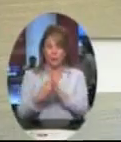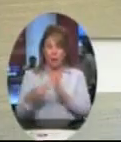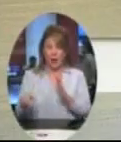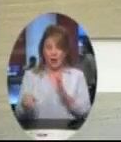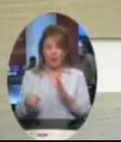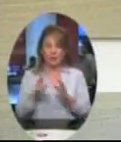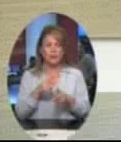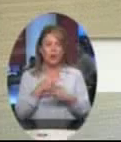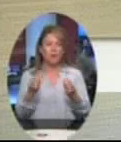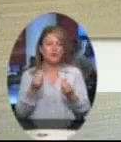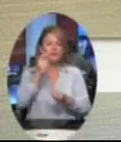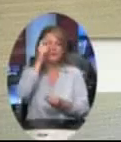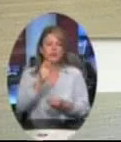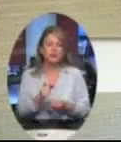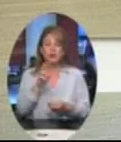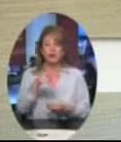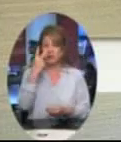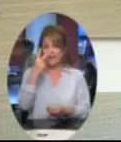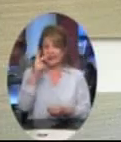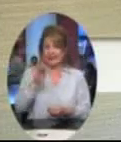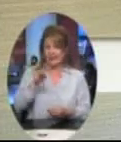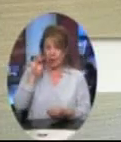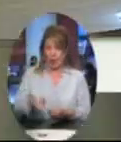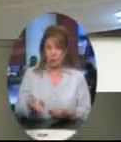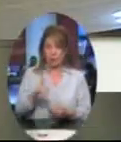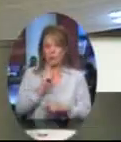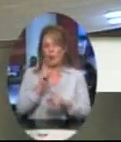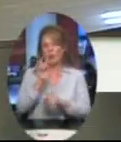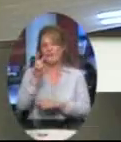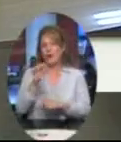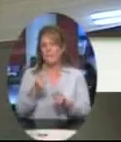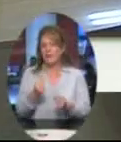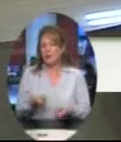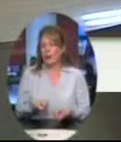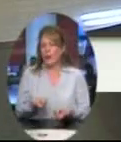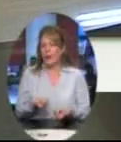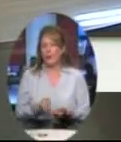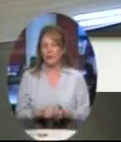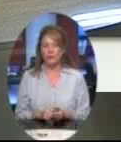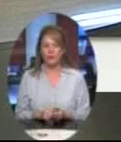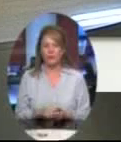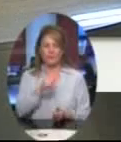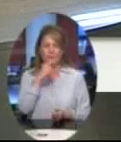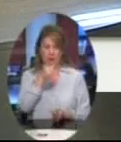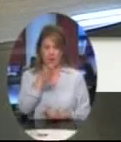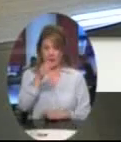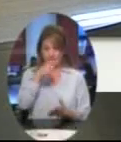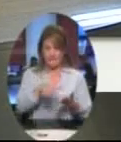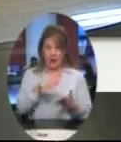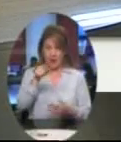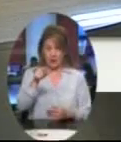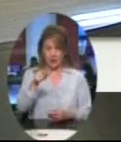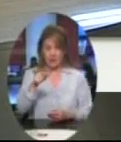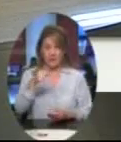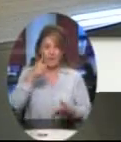תמים שיהיו לו שתי תביעות לא יתקבל לביטוח. אדם נכנס לבנק, ויש לו, שהיה לו בעבר,